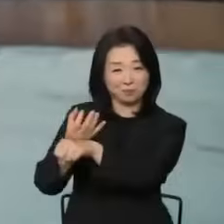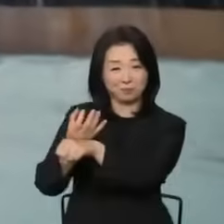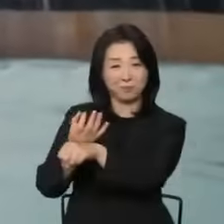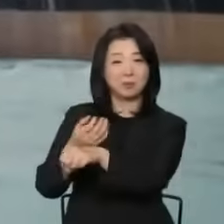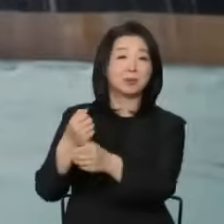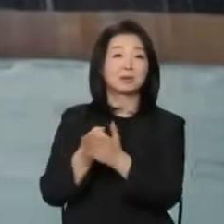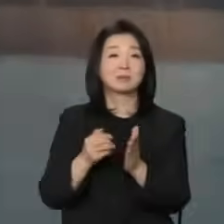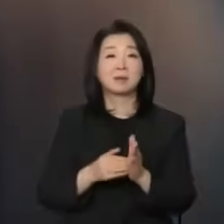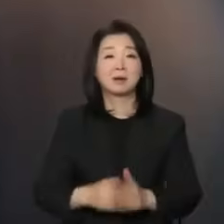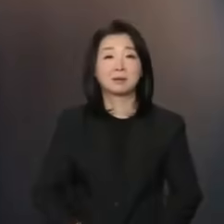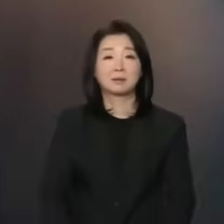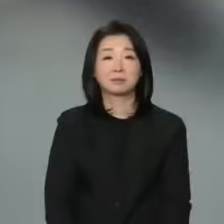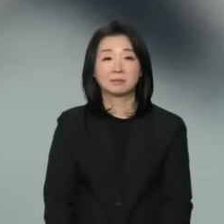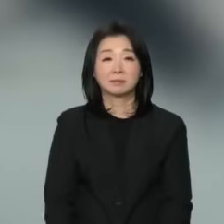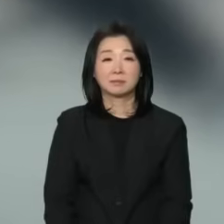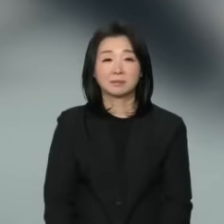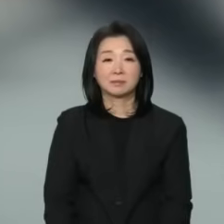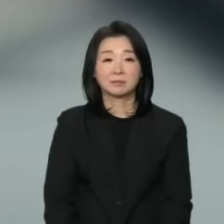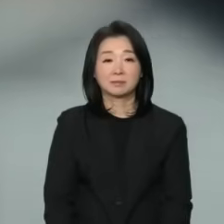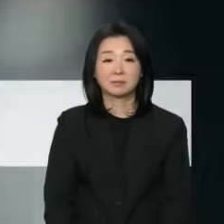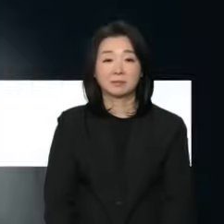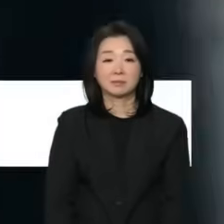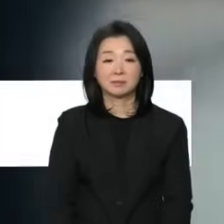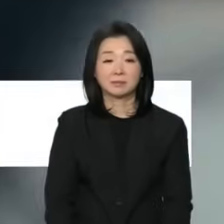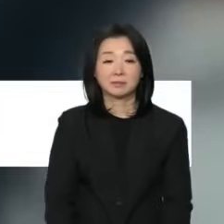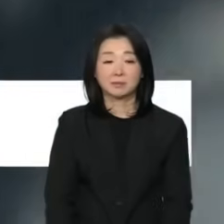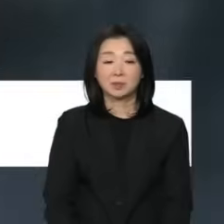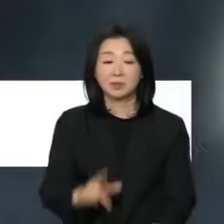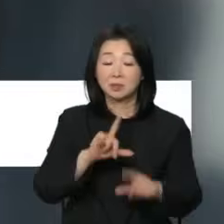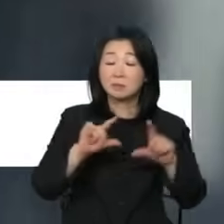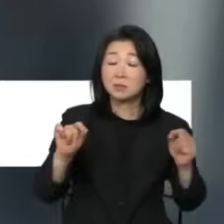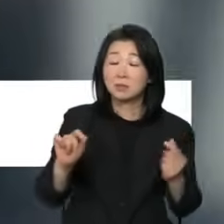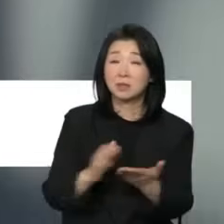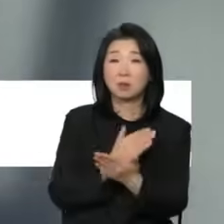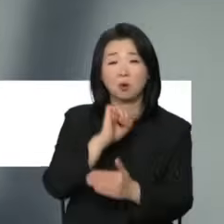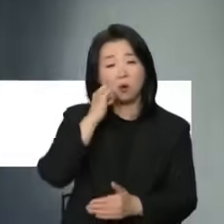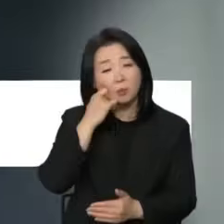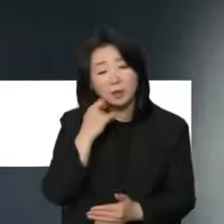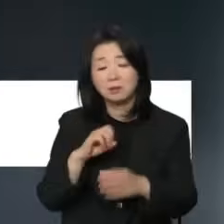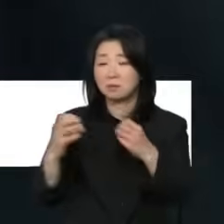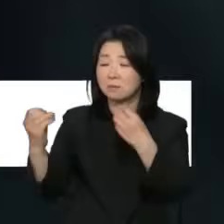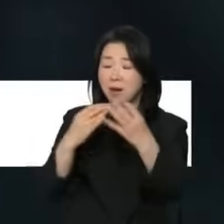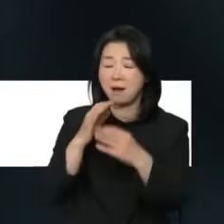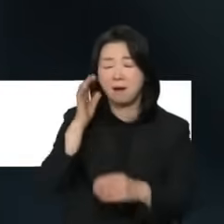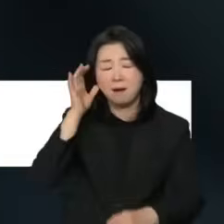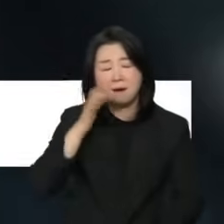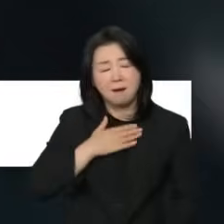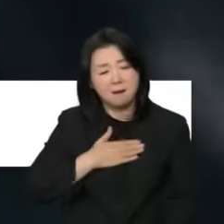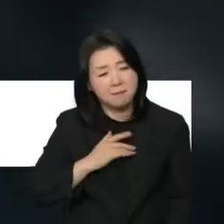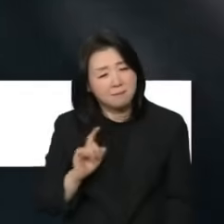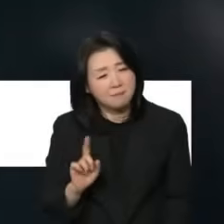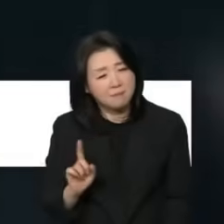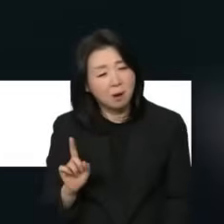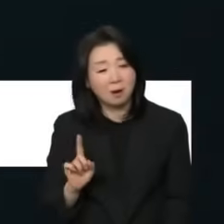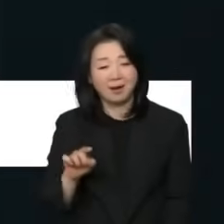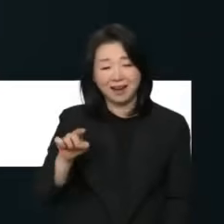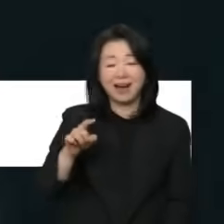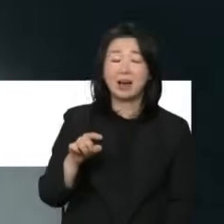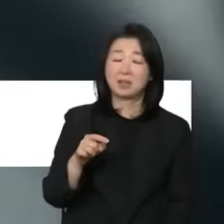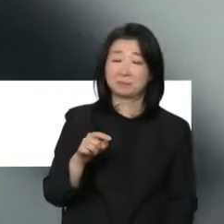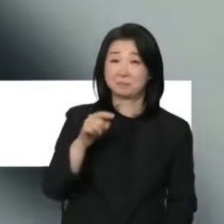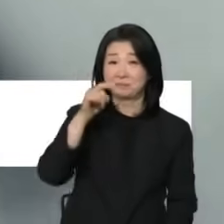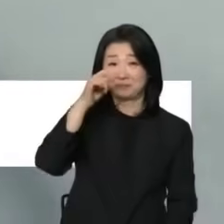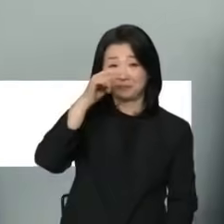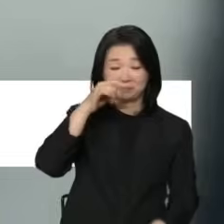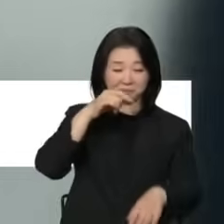합니다. For dinner, and I had a thought in my head when he said that I'm going to airdrop him a turkey. And then it just